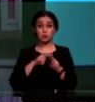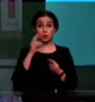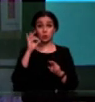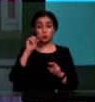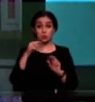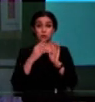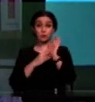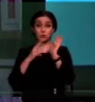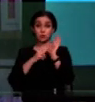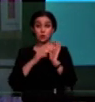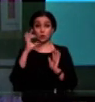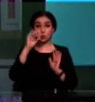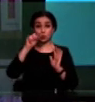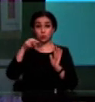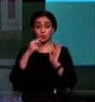0,98 равно